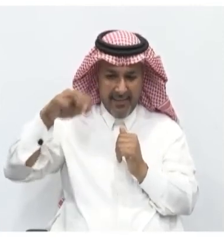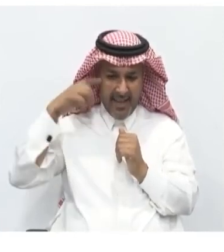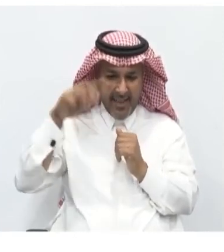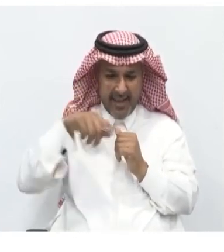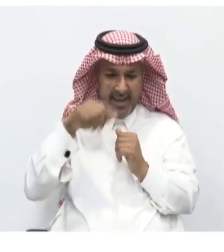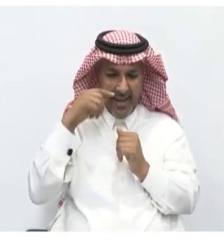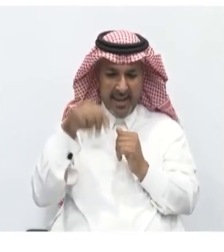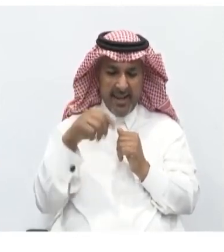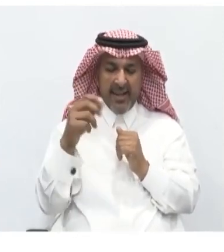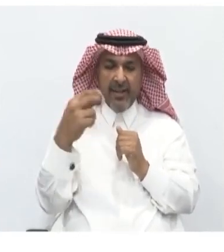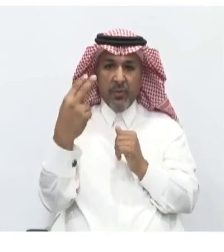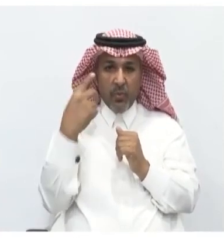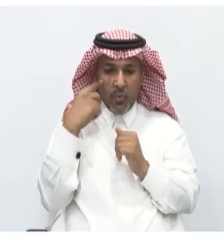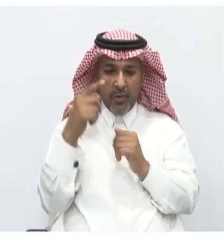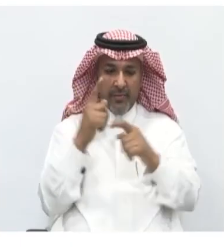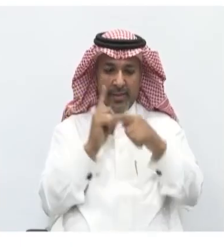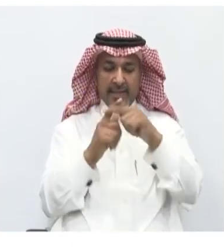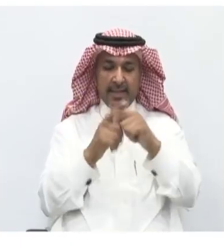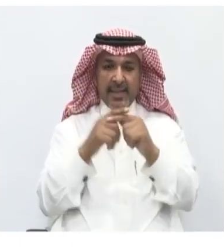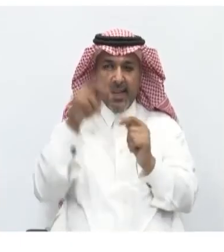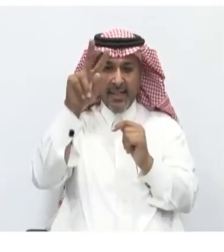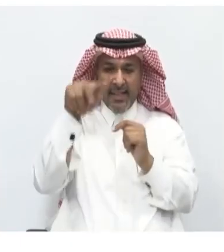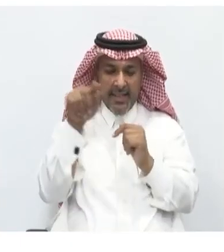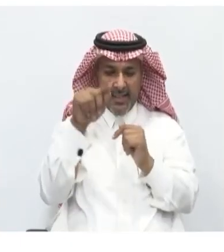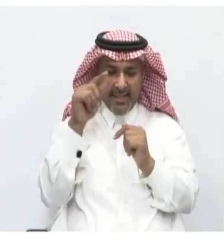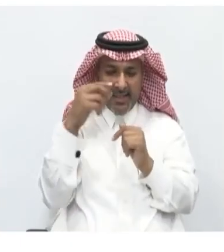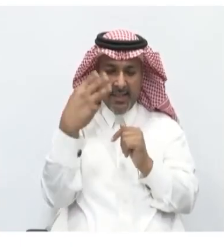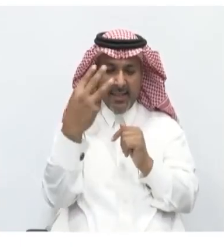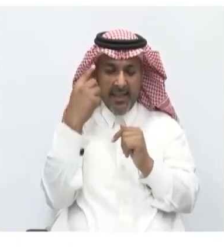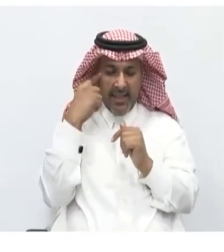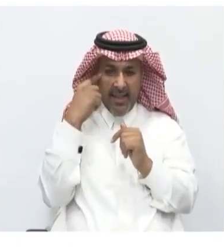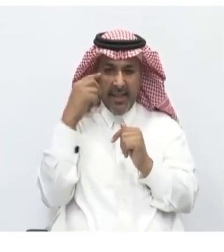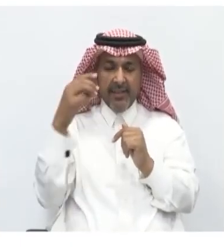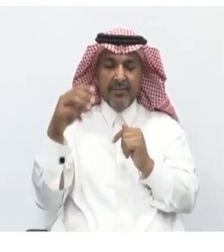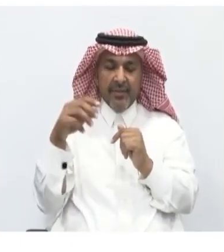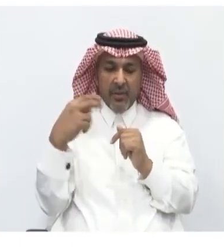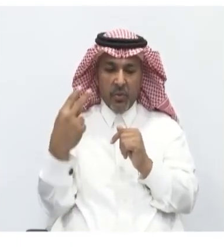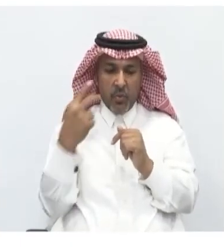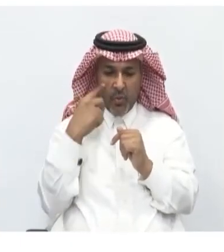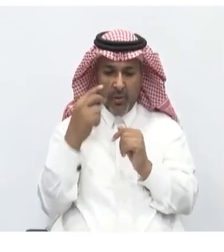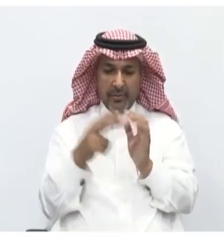الهيدروجين يعطيني تو ان اتش ثري وهو النشادر